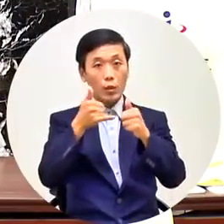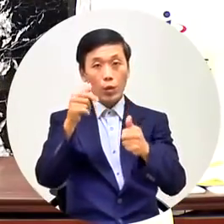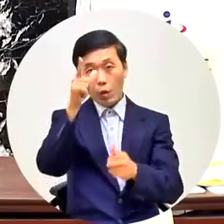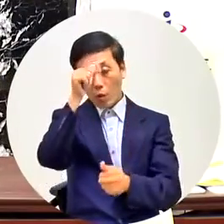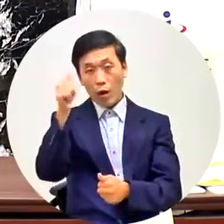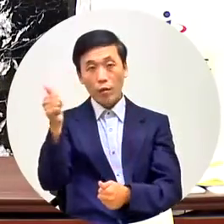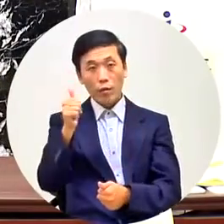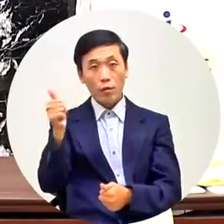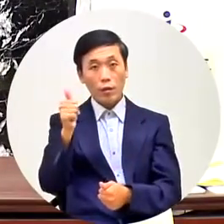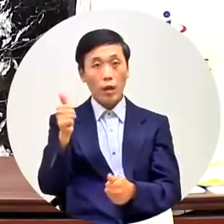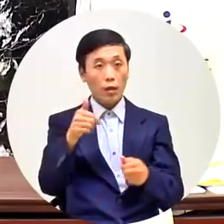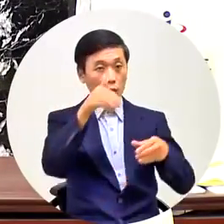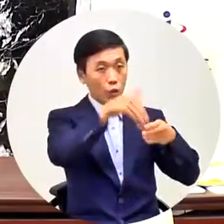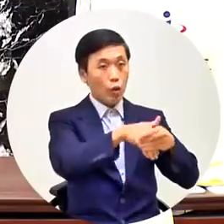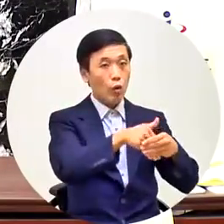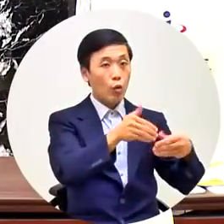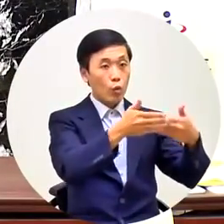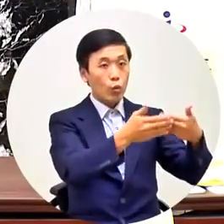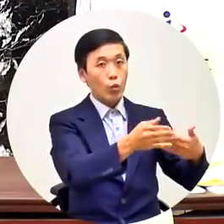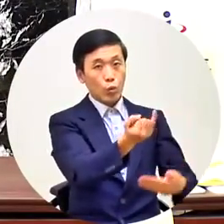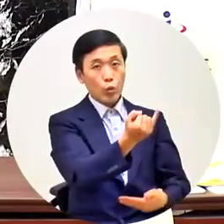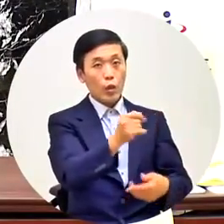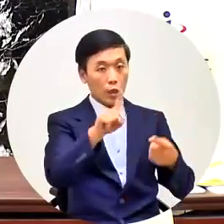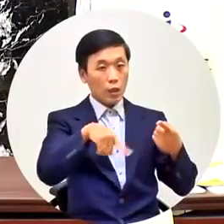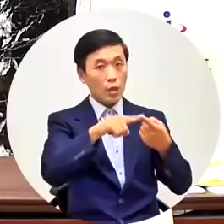是应该是后面因为